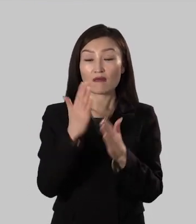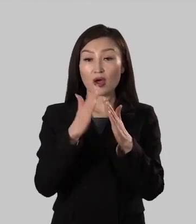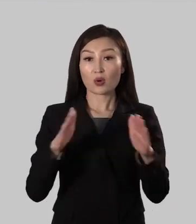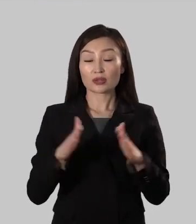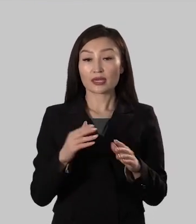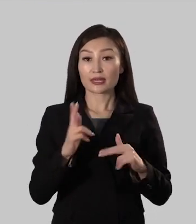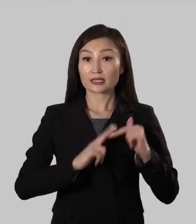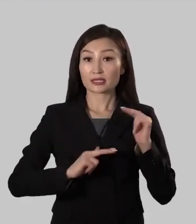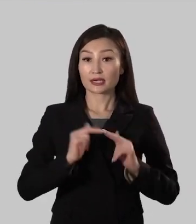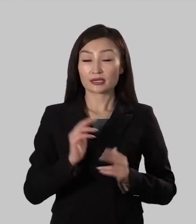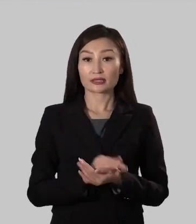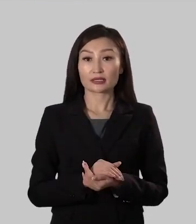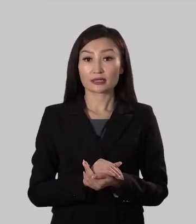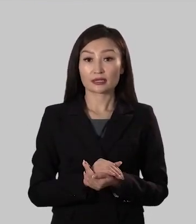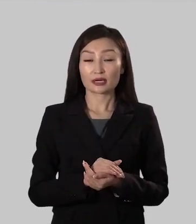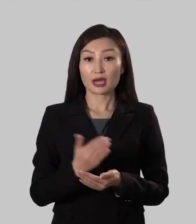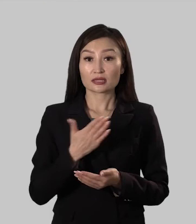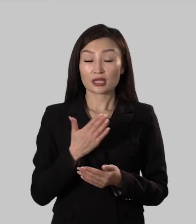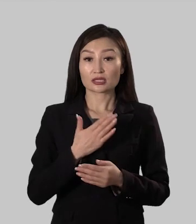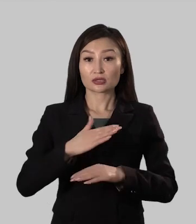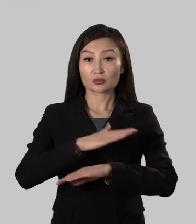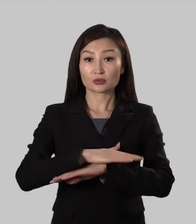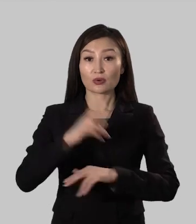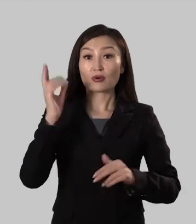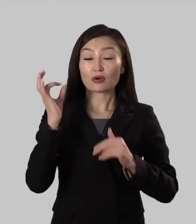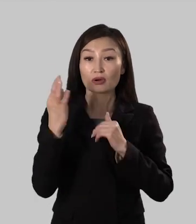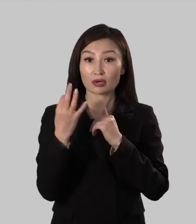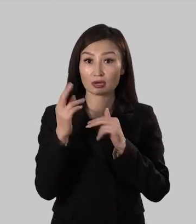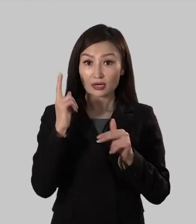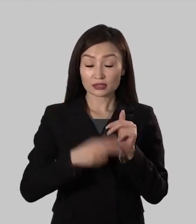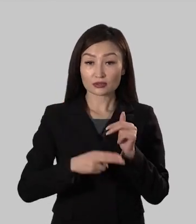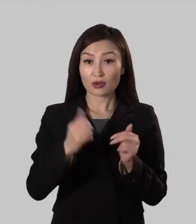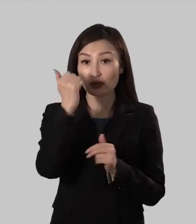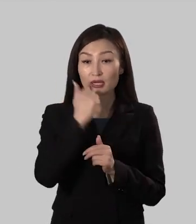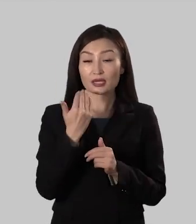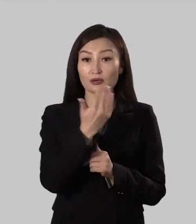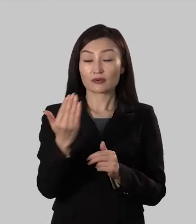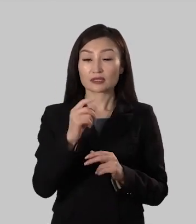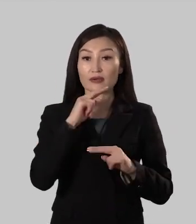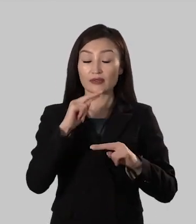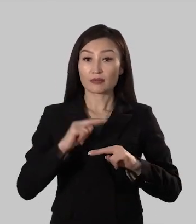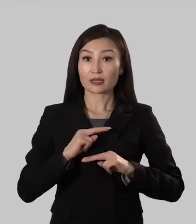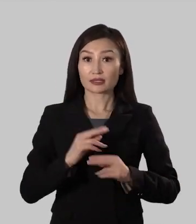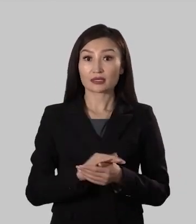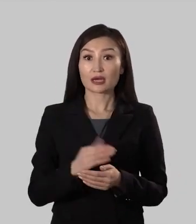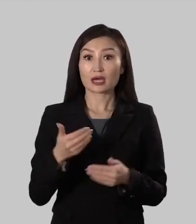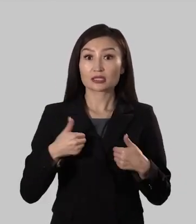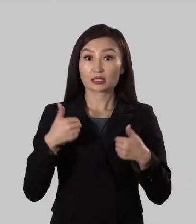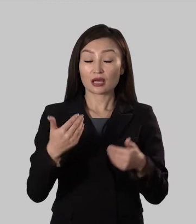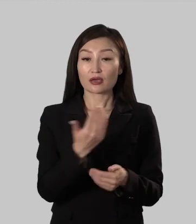новогоднее настроение. А наш урок подошел к концу, и я благодарю вас за внимание.